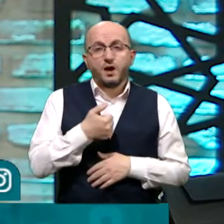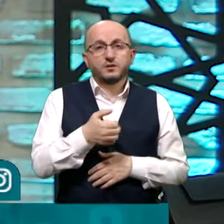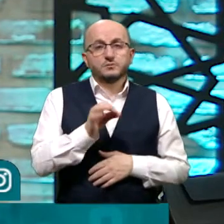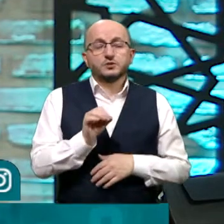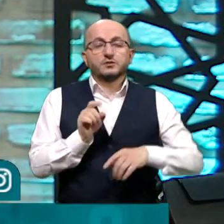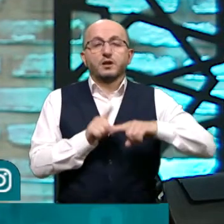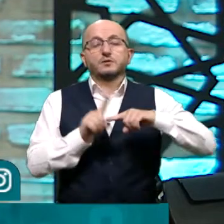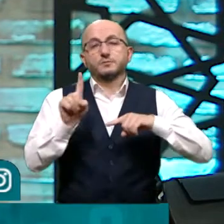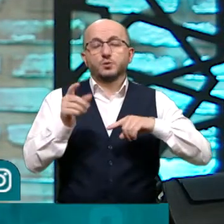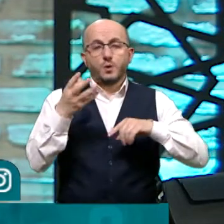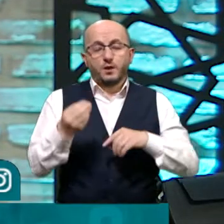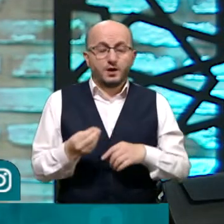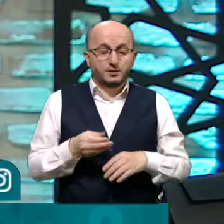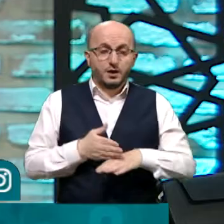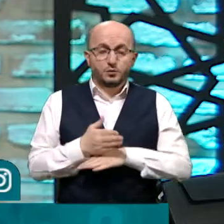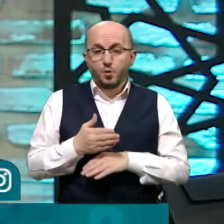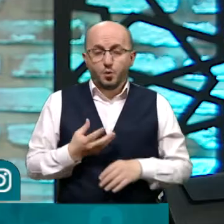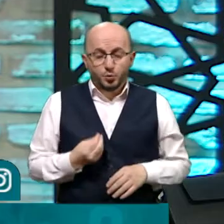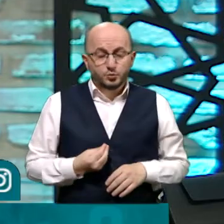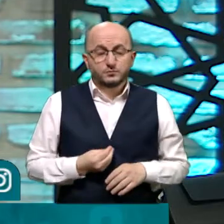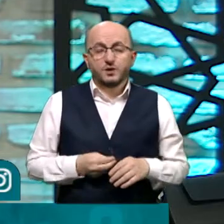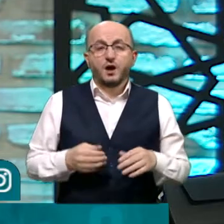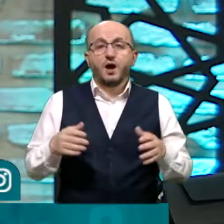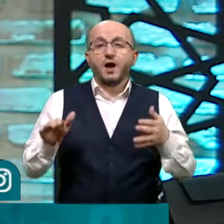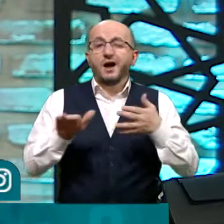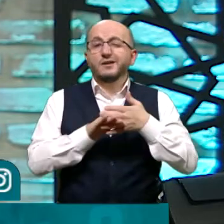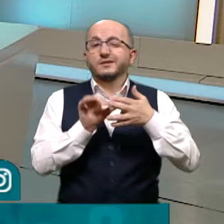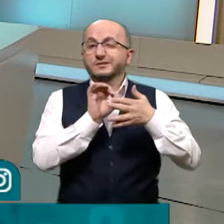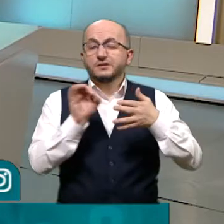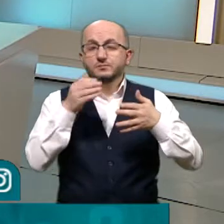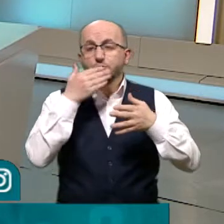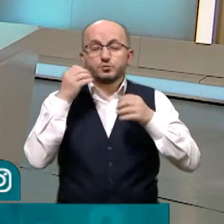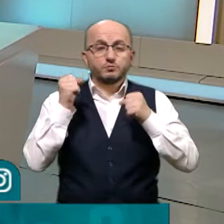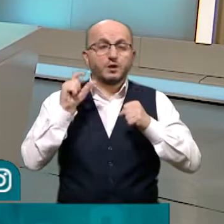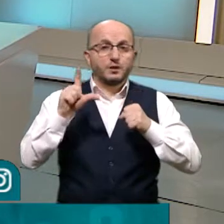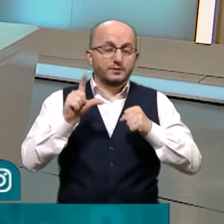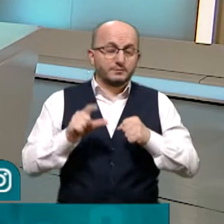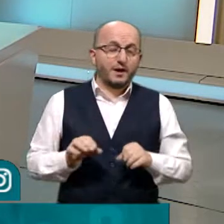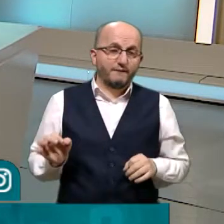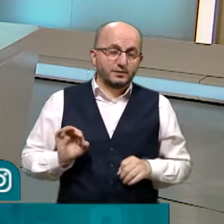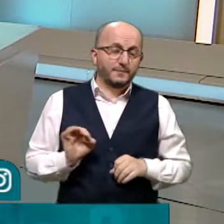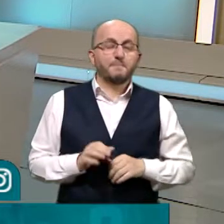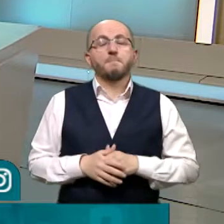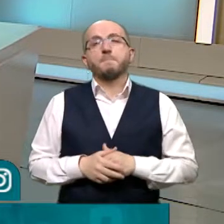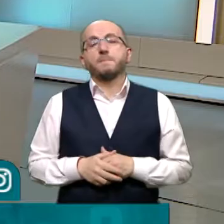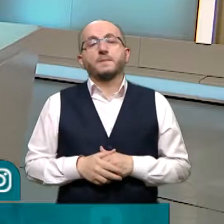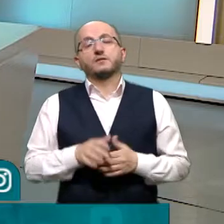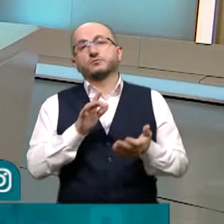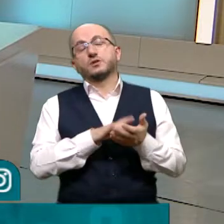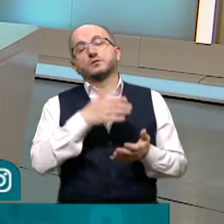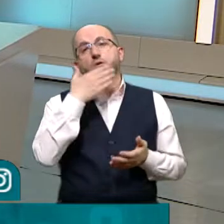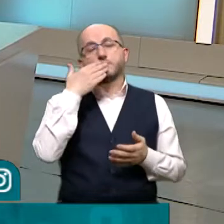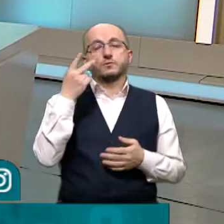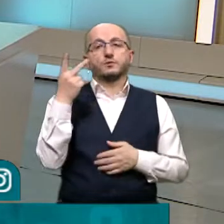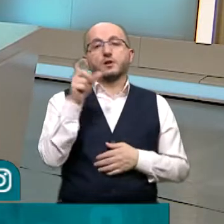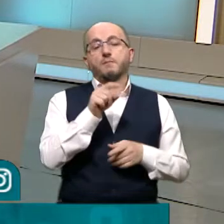doğrusu Belki biraz daha öyle daha doğru olacak ara vermeden mi tutmak lazım demiş Yani evet kefaret